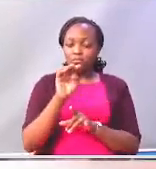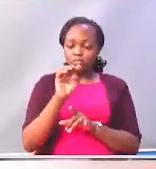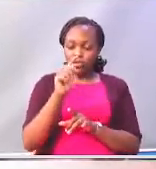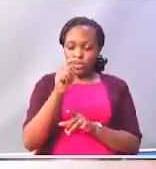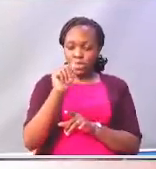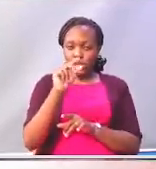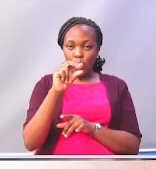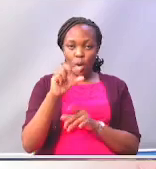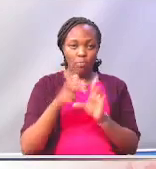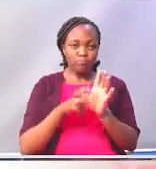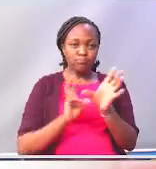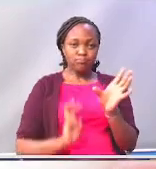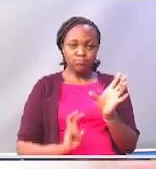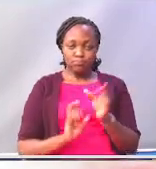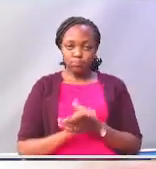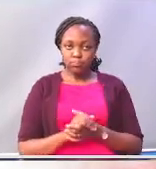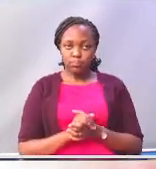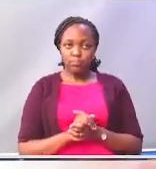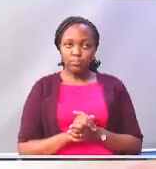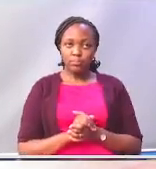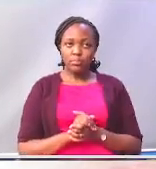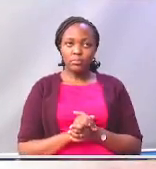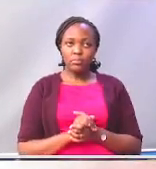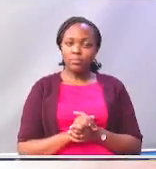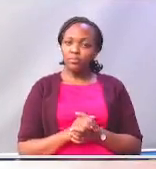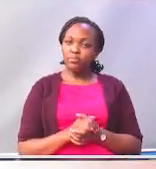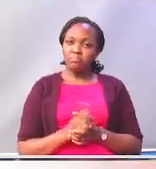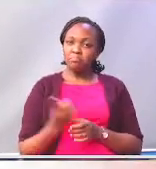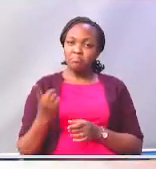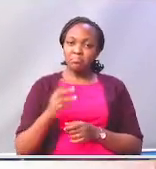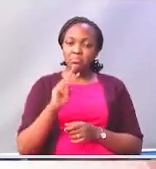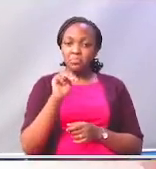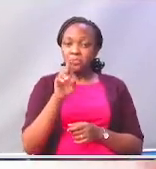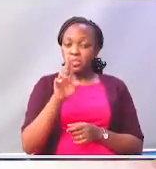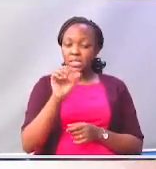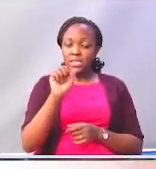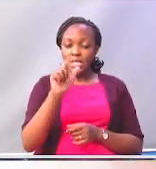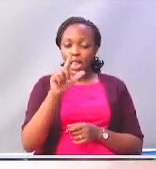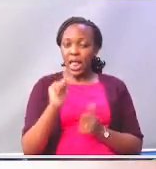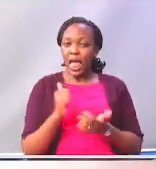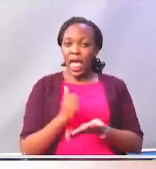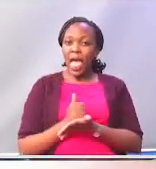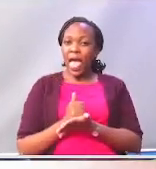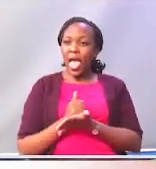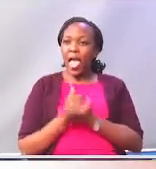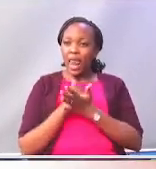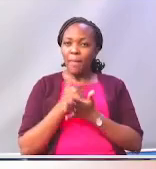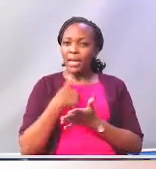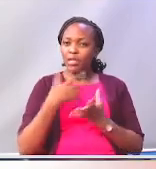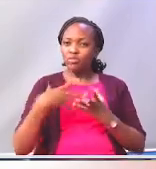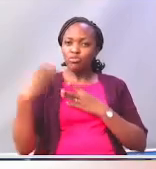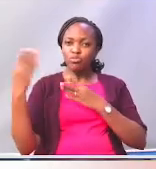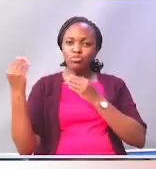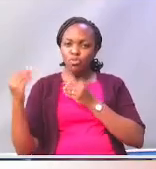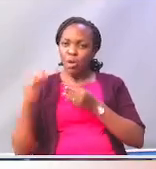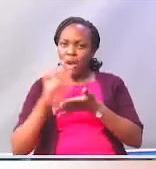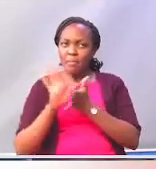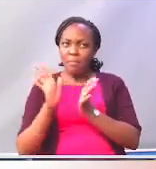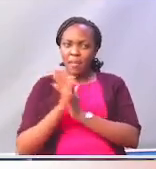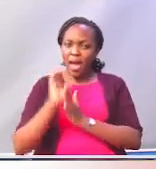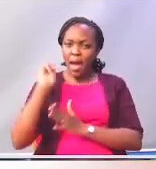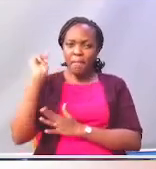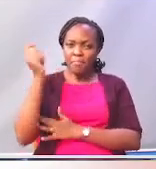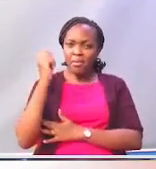August general election. Badala msale kutupeleka State House, ndio huyo amebebwa na mabroka kama Wetakwa.